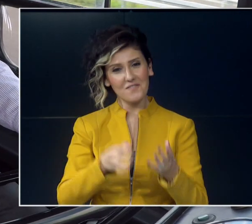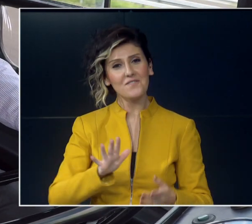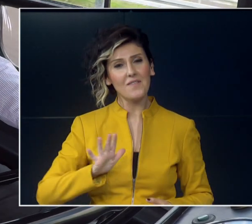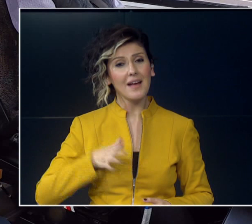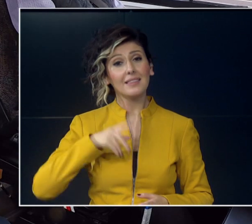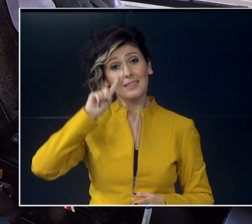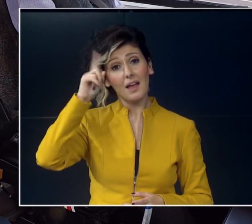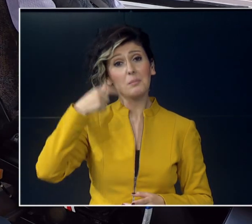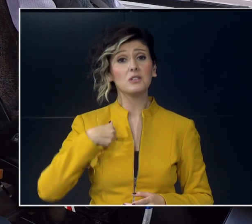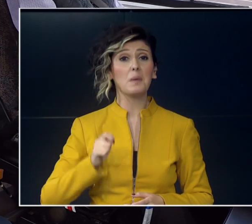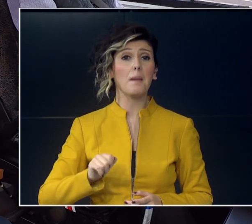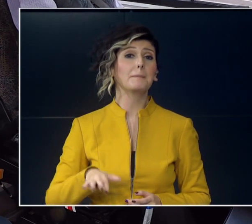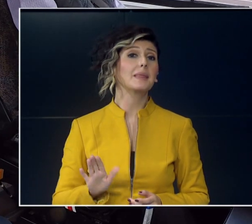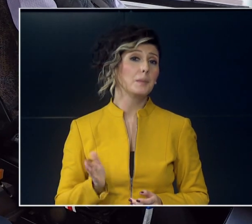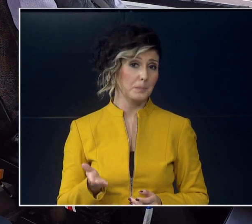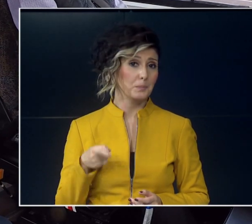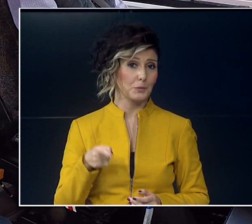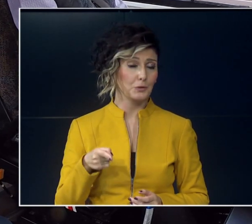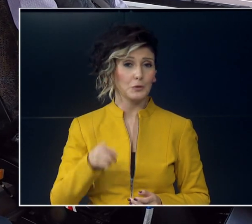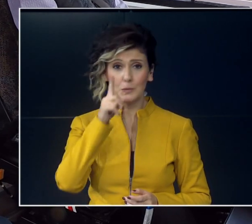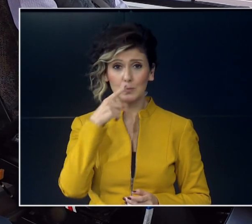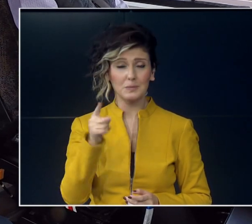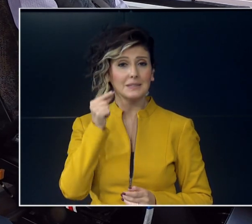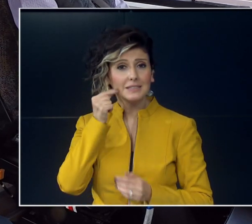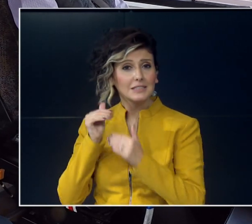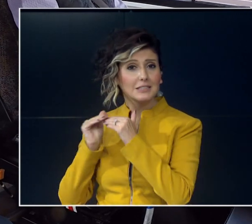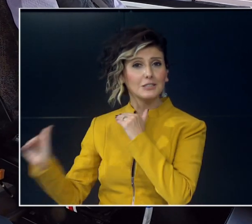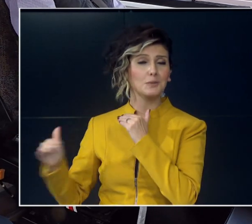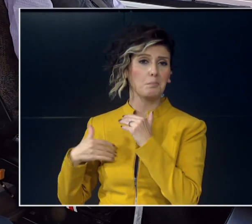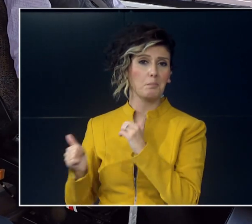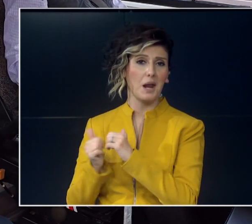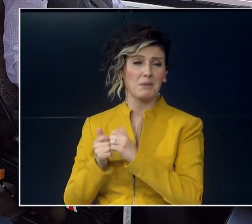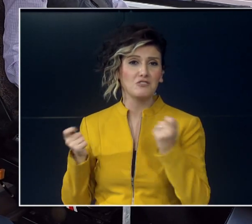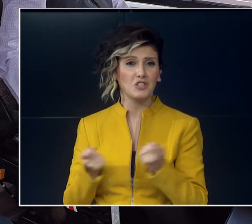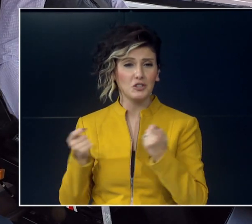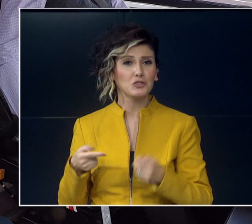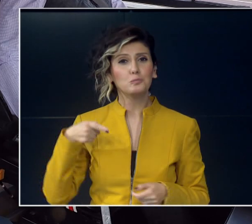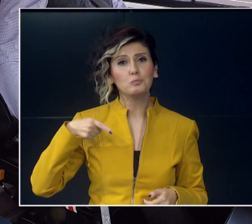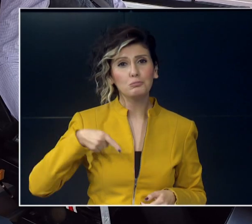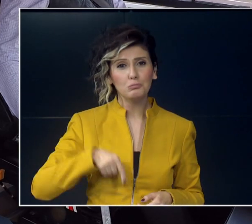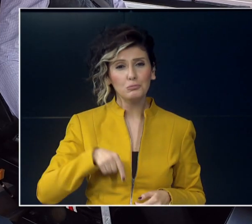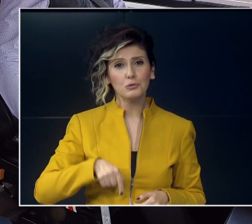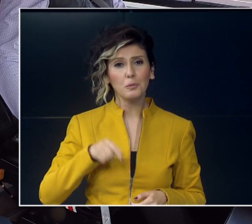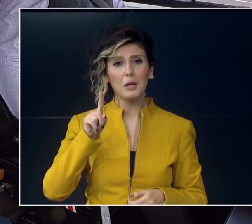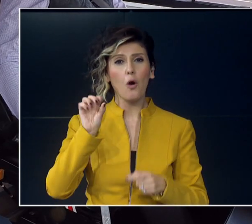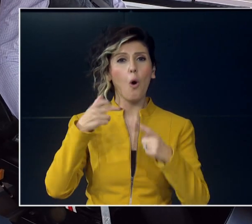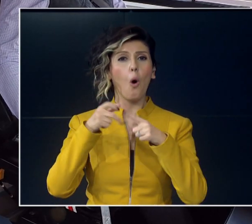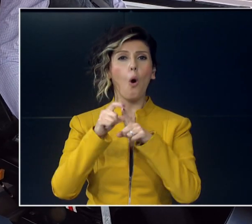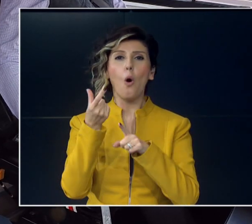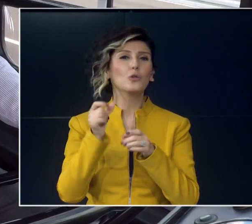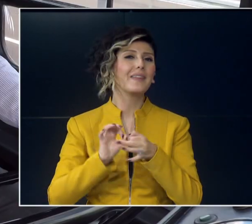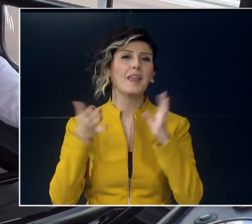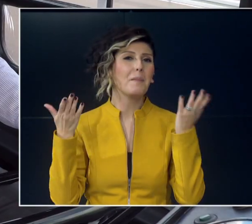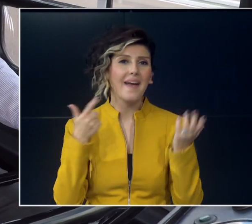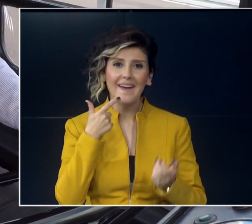tek başıma yapmadım bunu. 100 bin kişiyle beraber çalıştım. Bunun bir ordu demektir bu